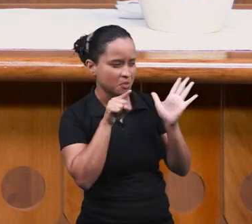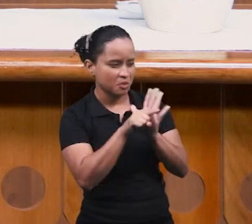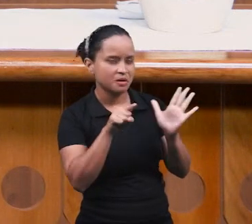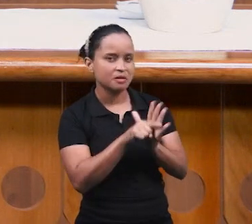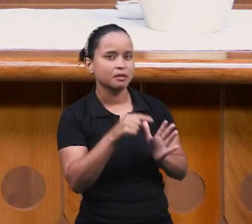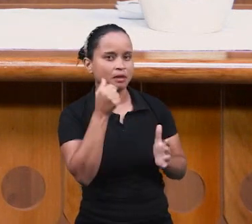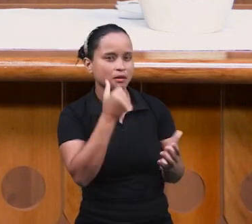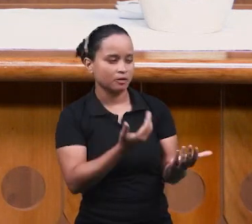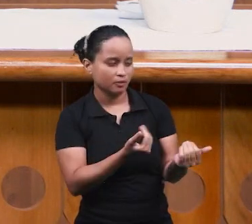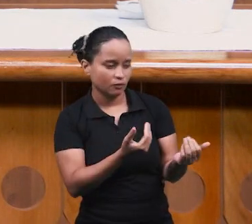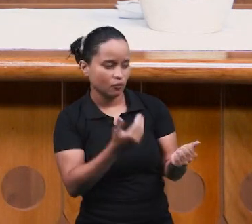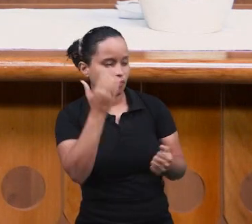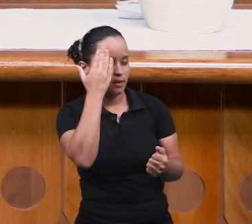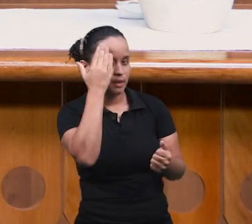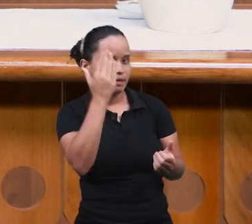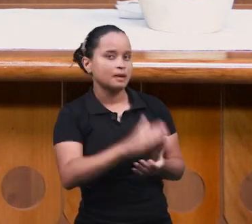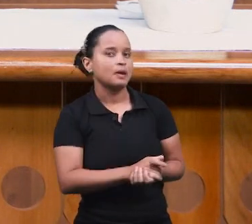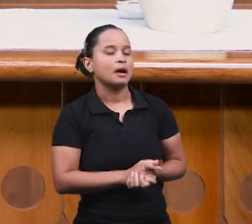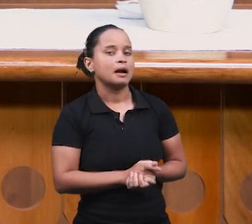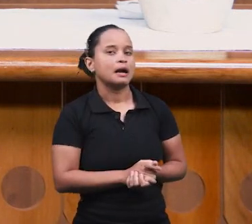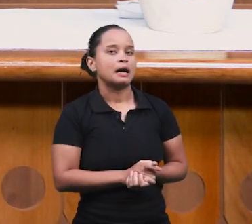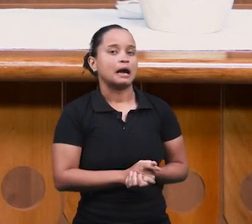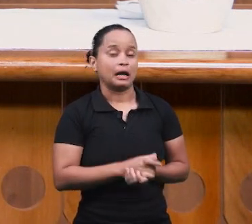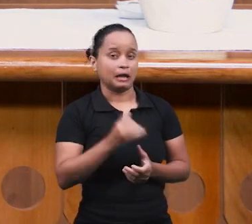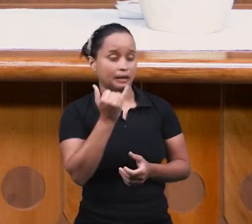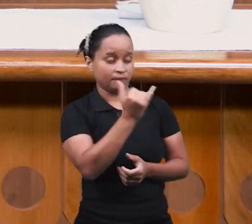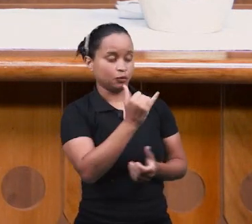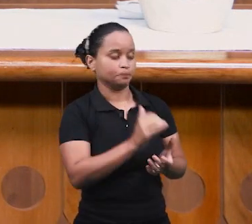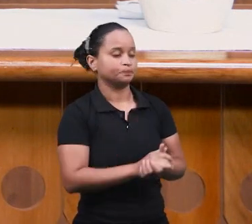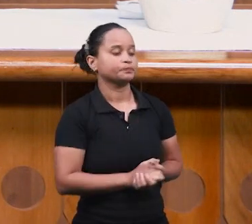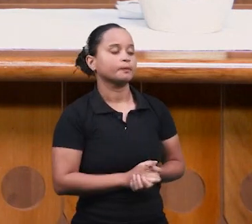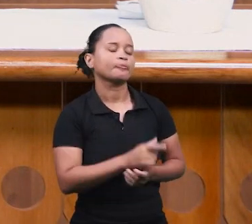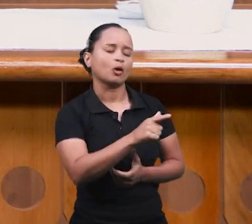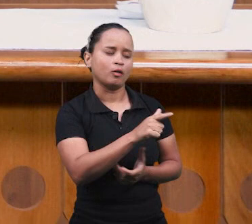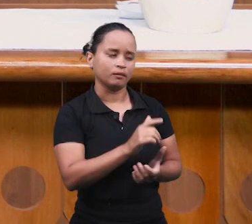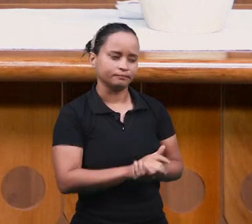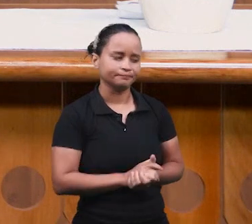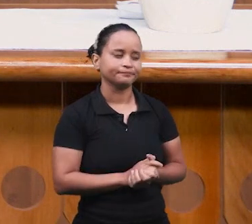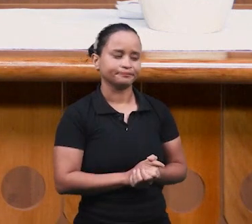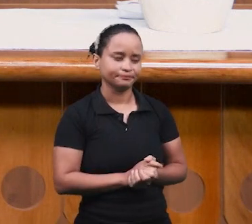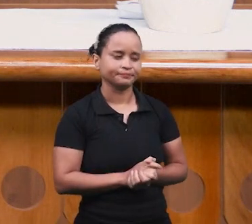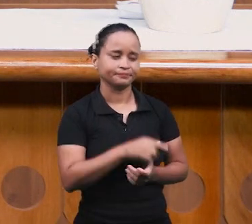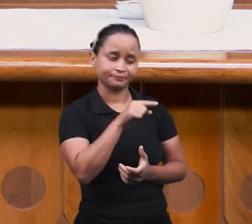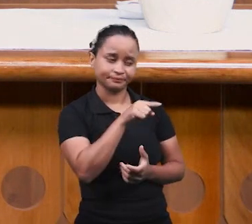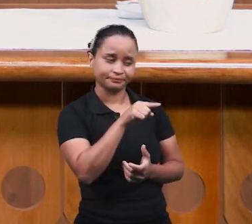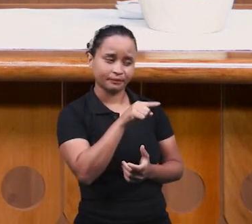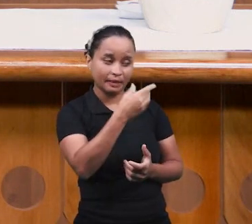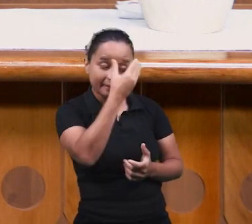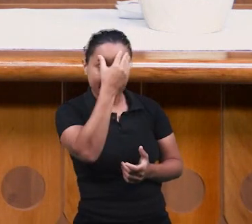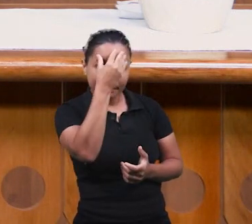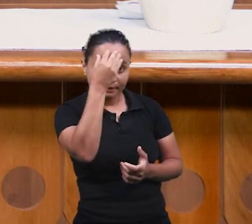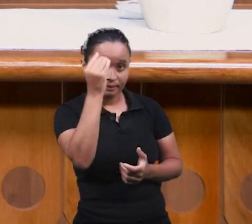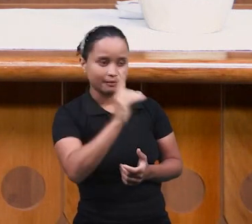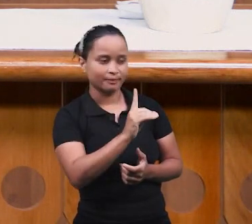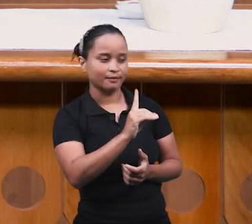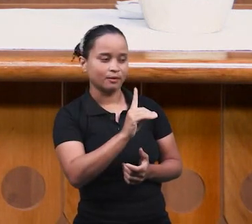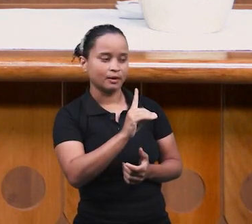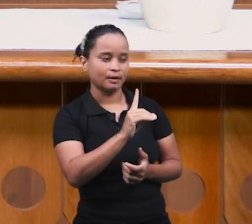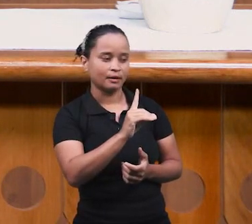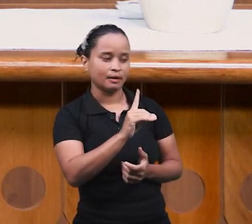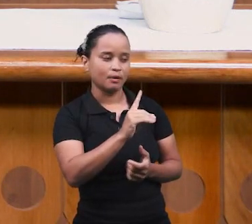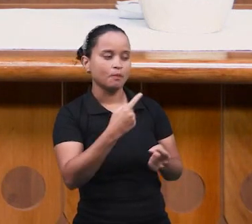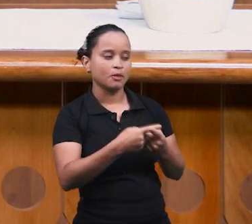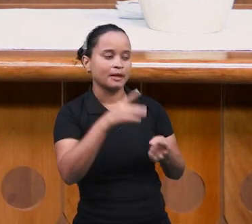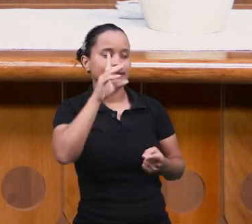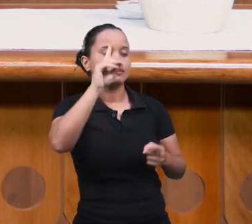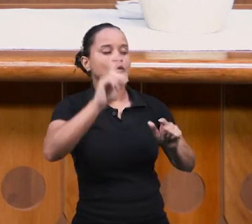Tu veux que les choses deviennent plus modernes? que nous puissions nous adapter aux choses de ce monde, aux choses de